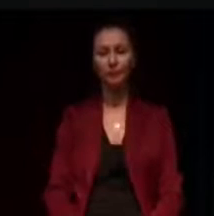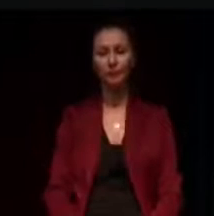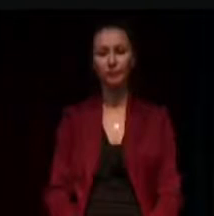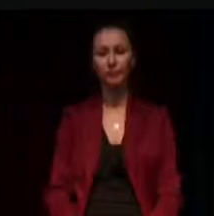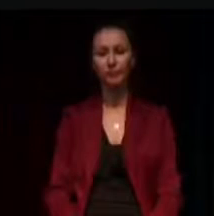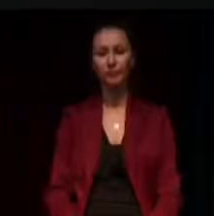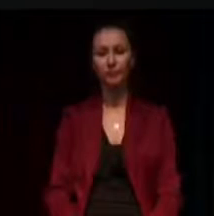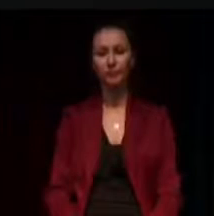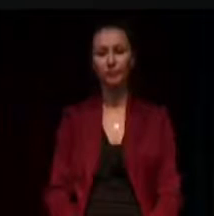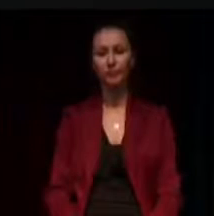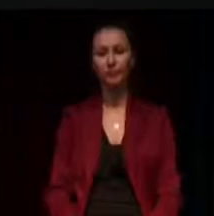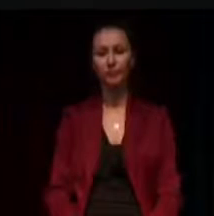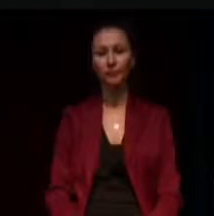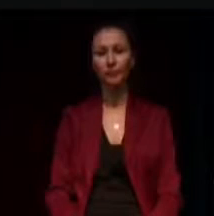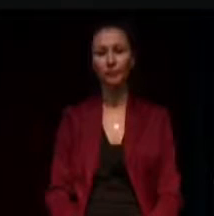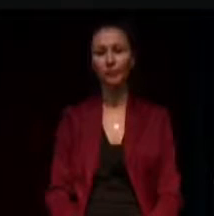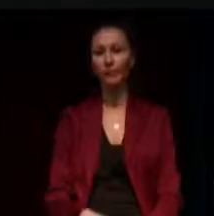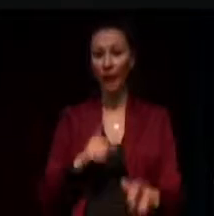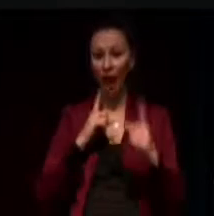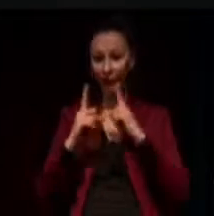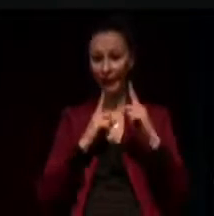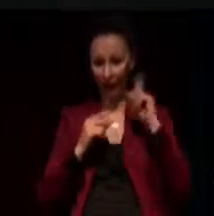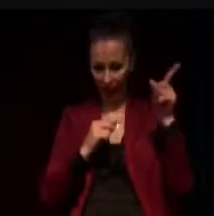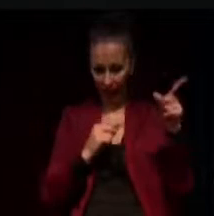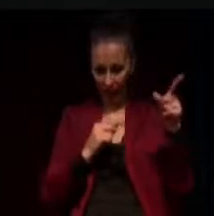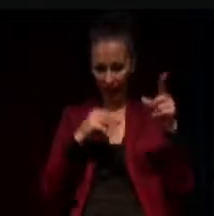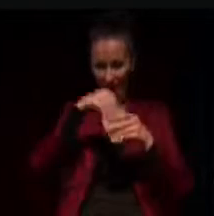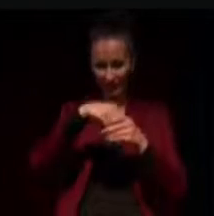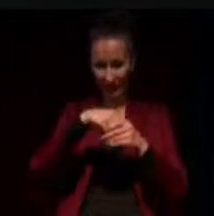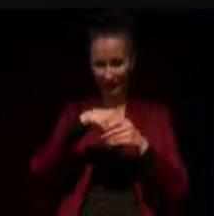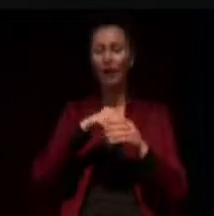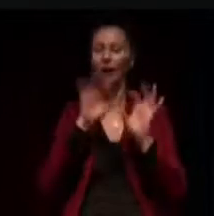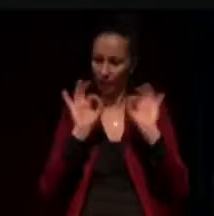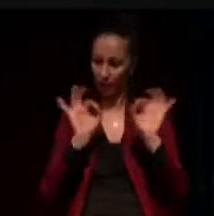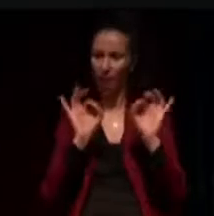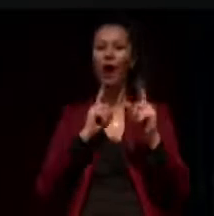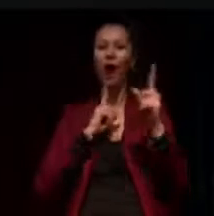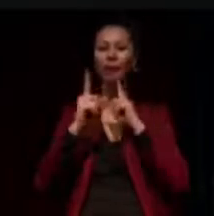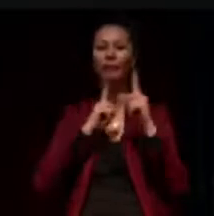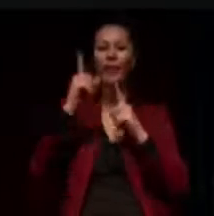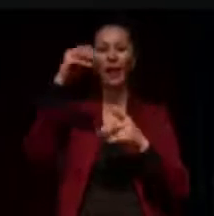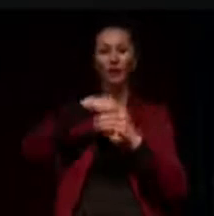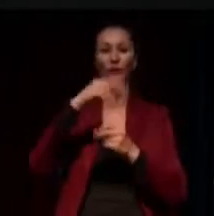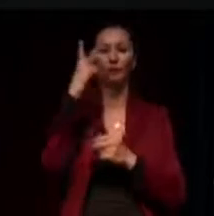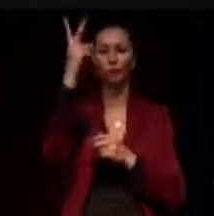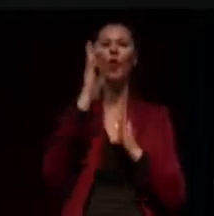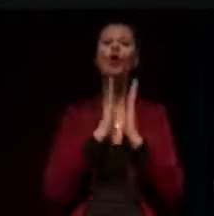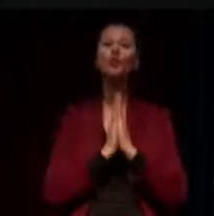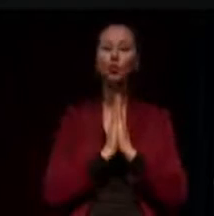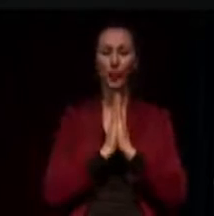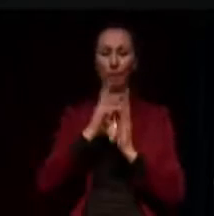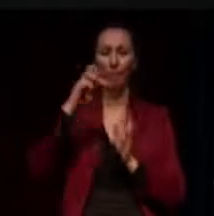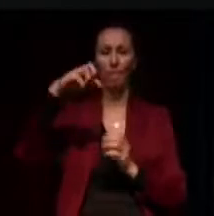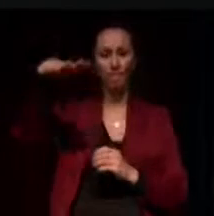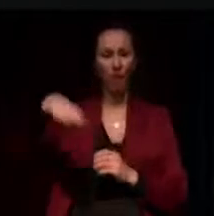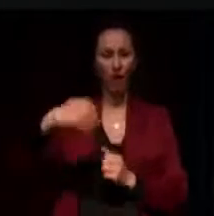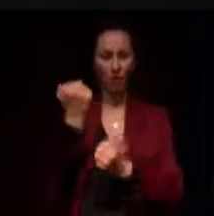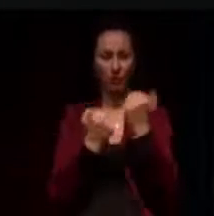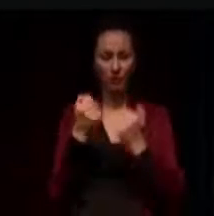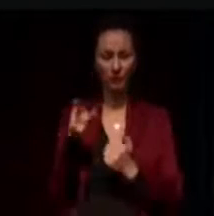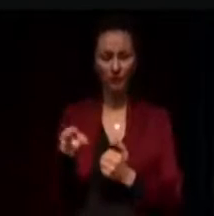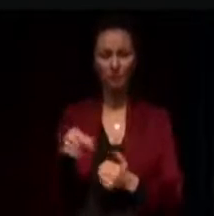Adliye. Adliyedeki otoparkı kastediyorsunuz. Evet, adliyedeki. Evet. Adliye. Adliye tam otopark. Özür dilerim. Adliye.